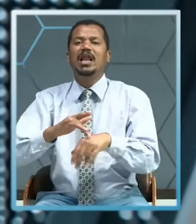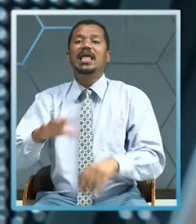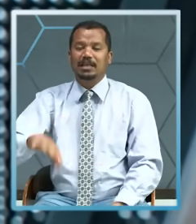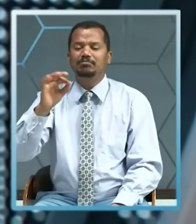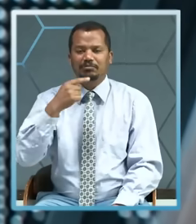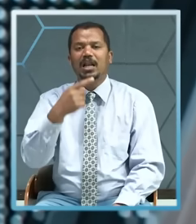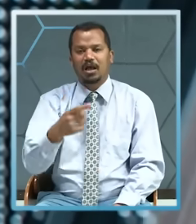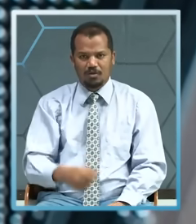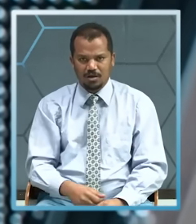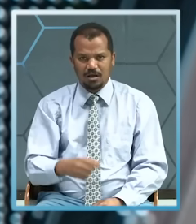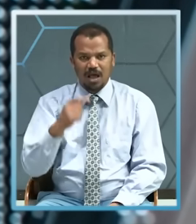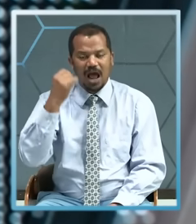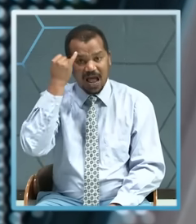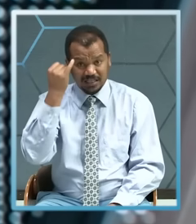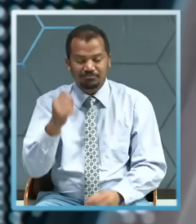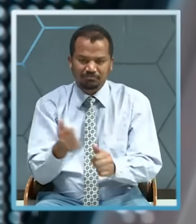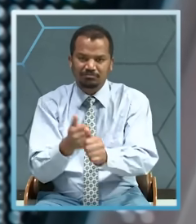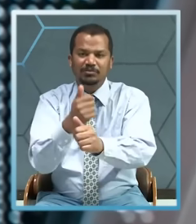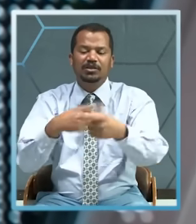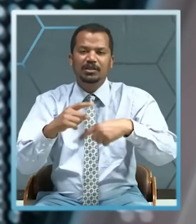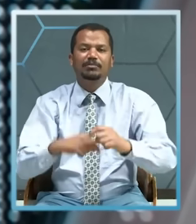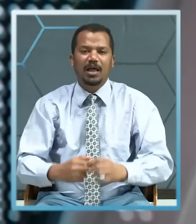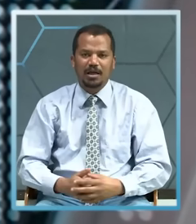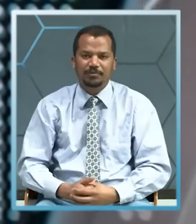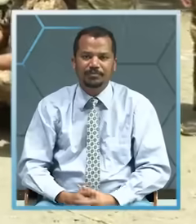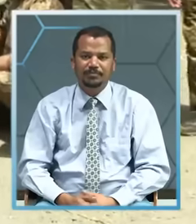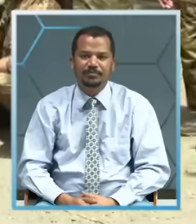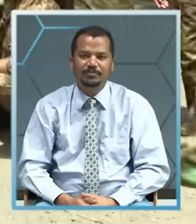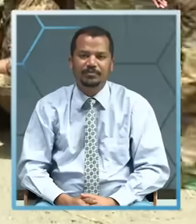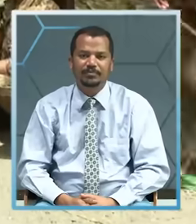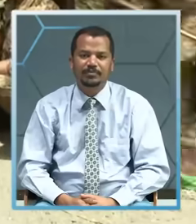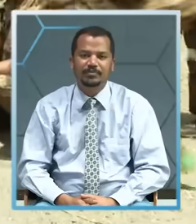ዝግጁነት ላይ እንደሚገኝ ተናግረዋል። አስተያየታቸውን ተከታትለን እንመለስ።